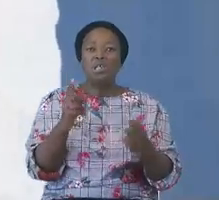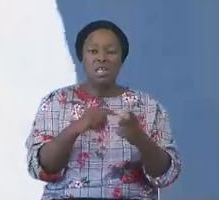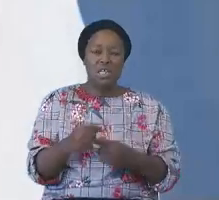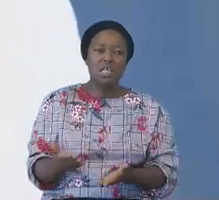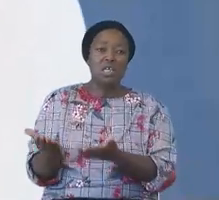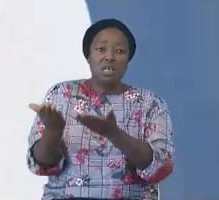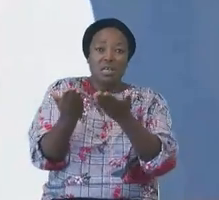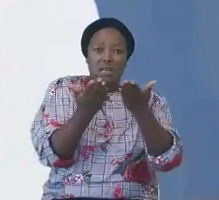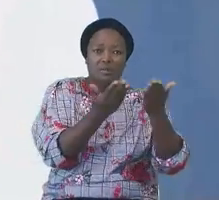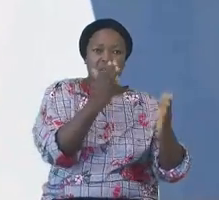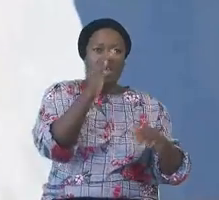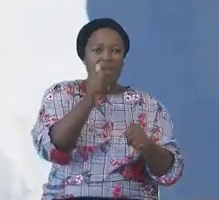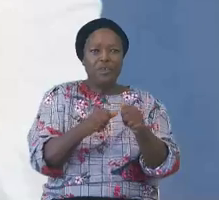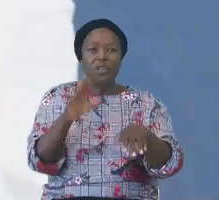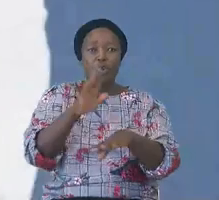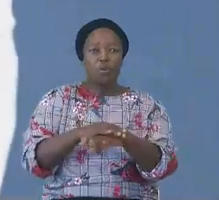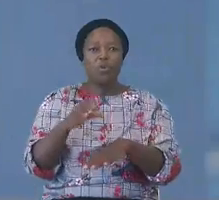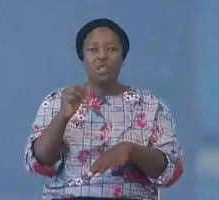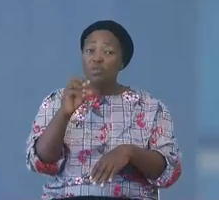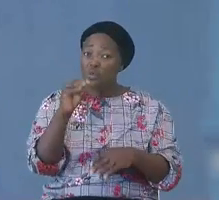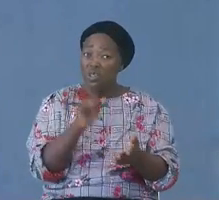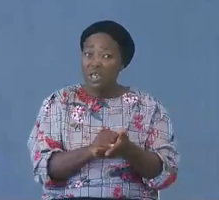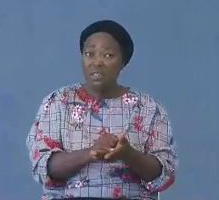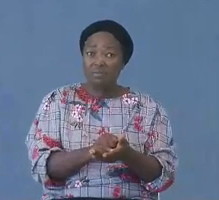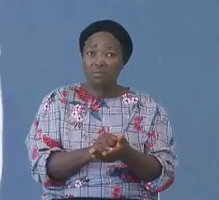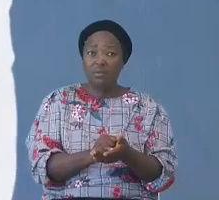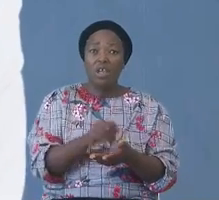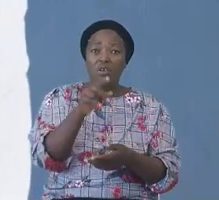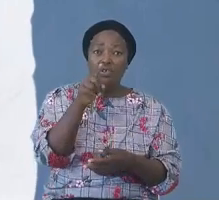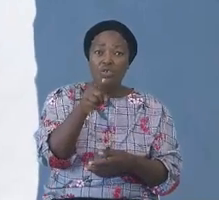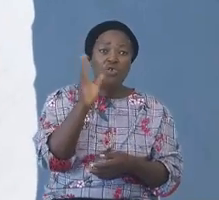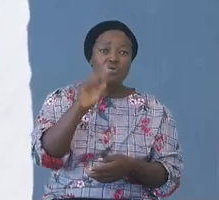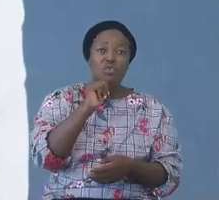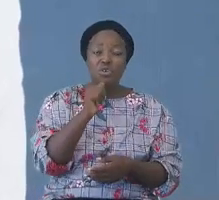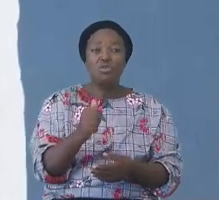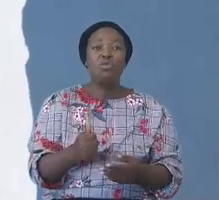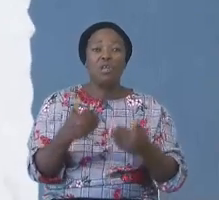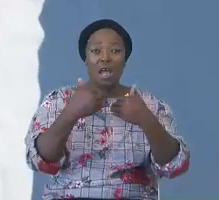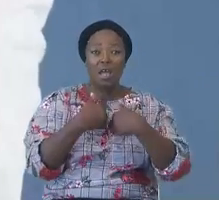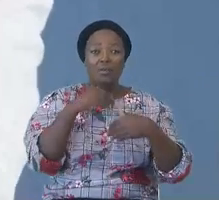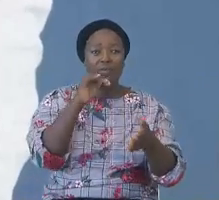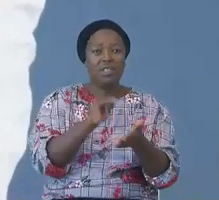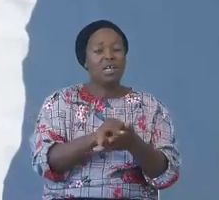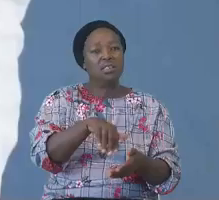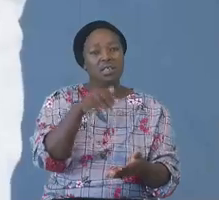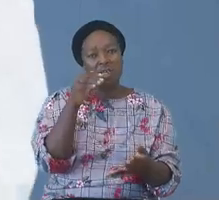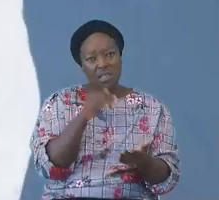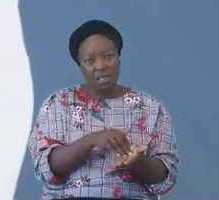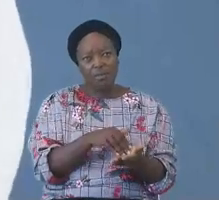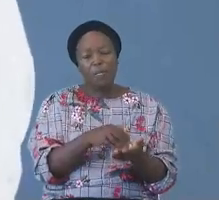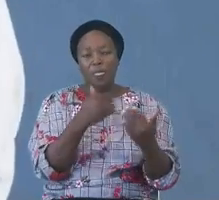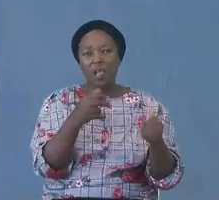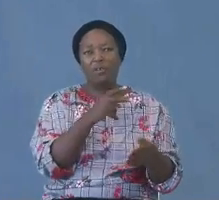venir, de la punition qui devait venir. Il a tout porté, il a tout pris sur lui pour